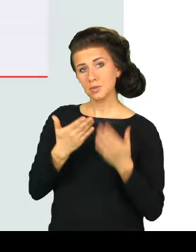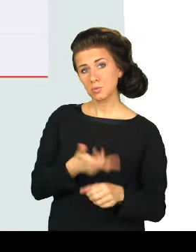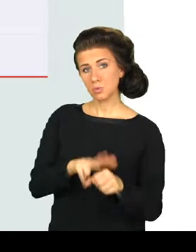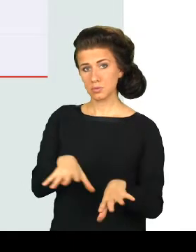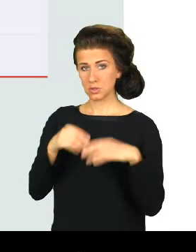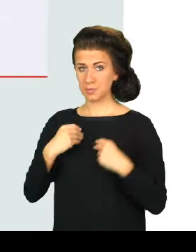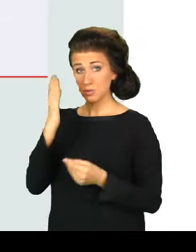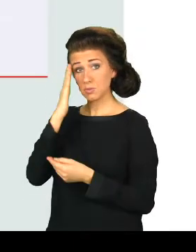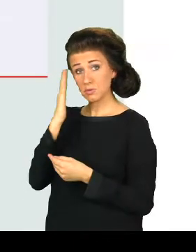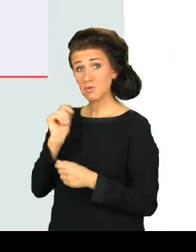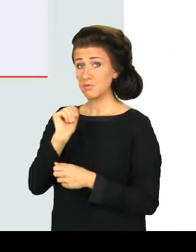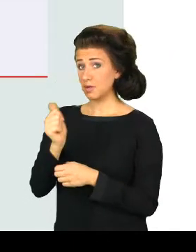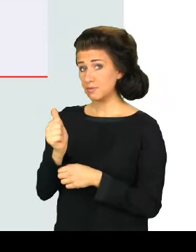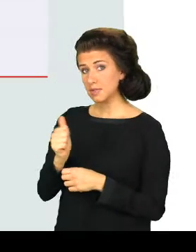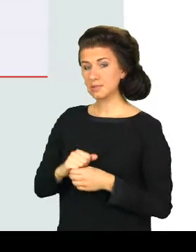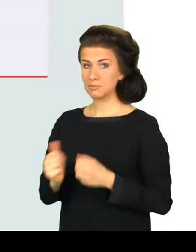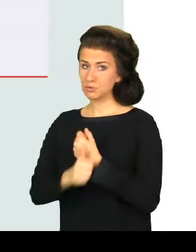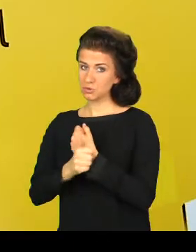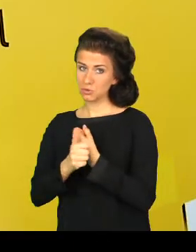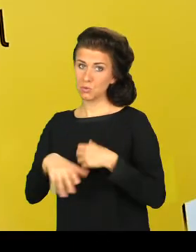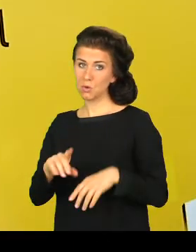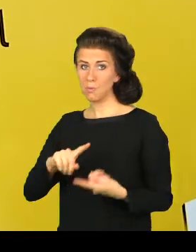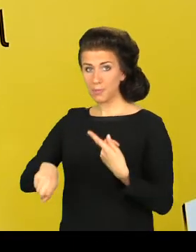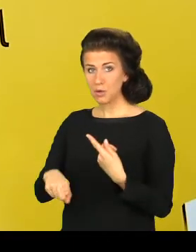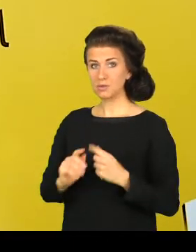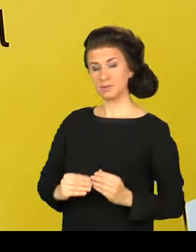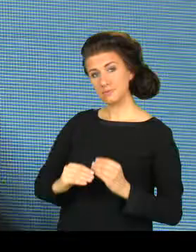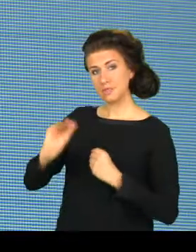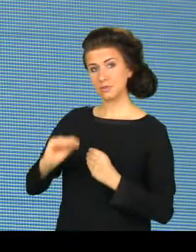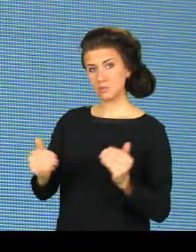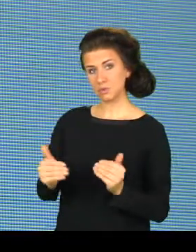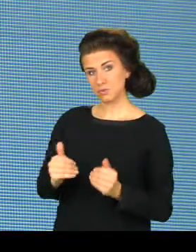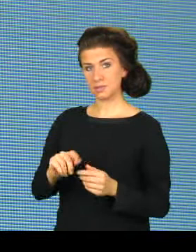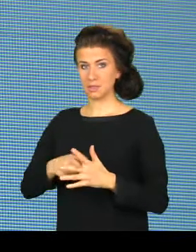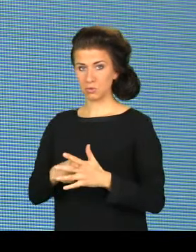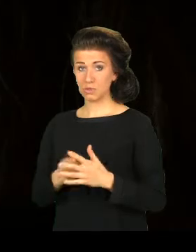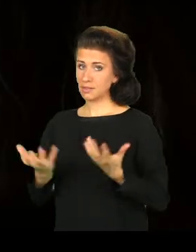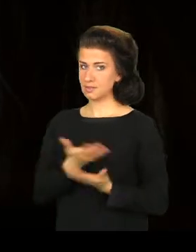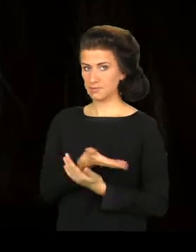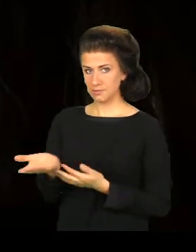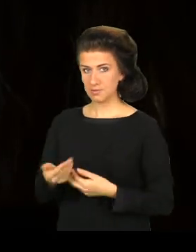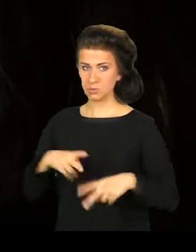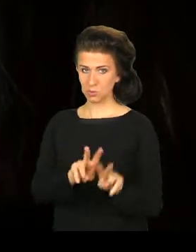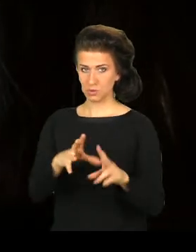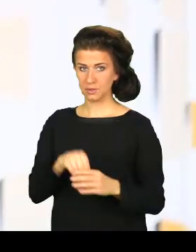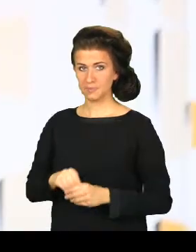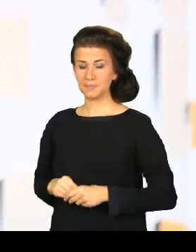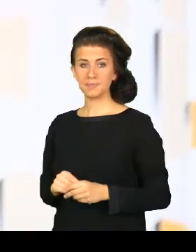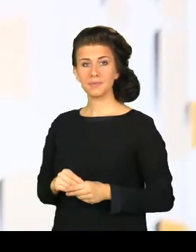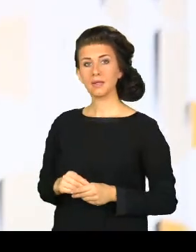nabyte umiejętności i kwalifikacje przyczynią się do zwiększenia możliwości zatrudnienia. Zachęcam do